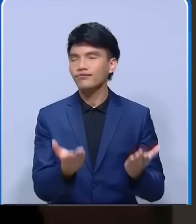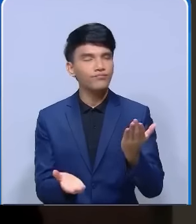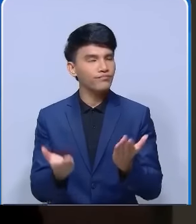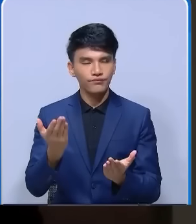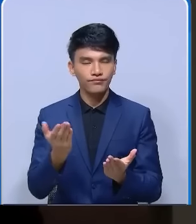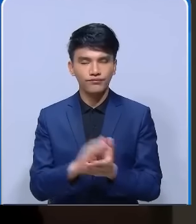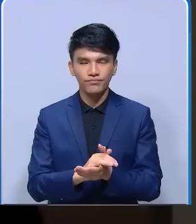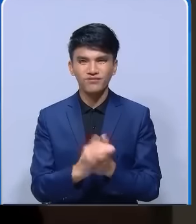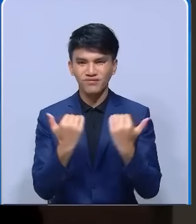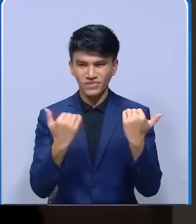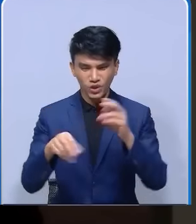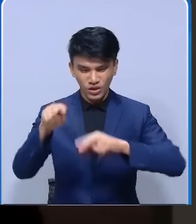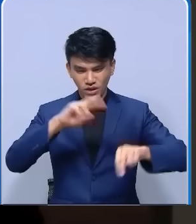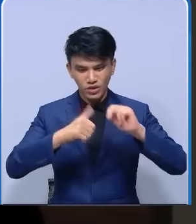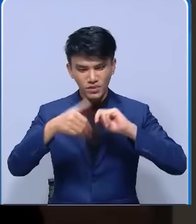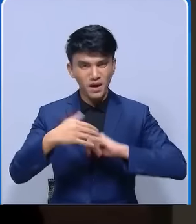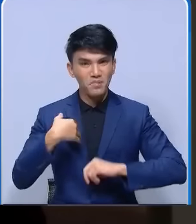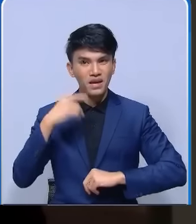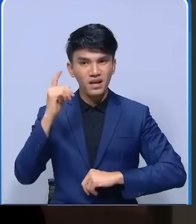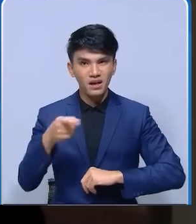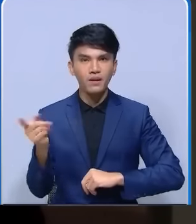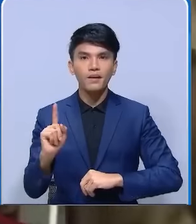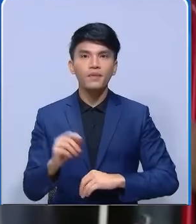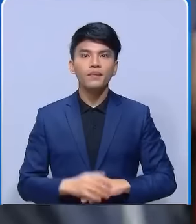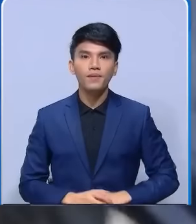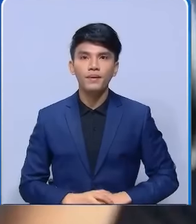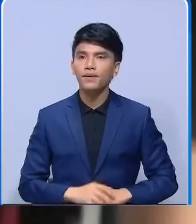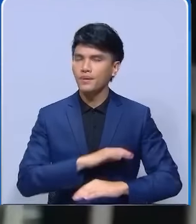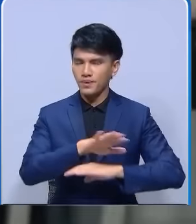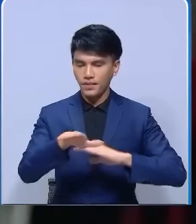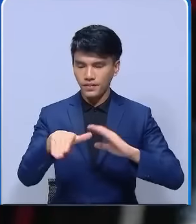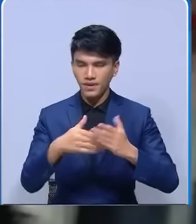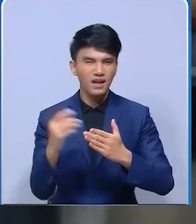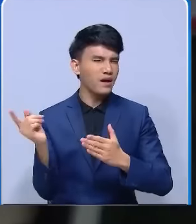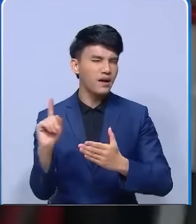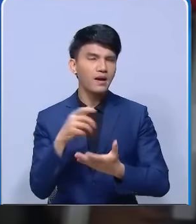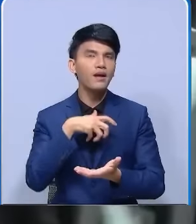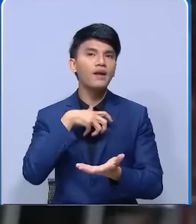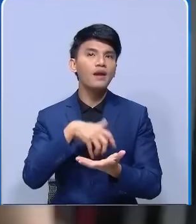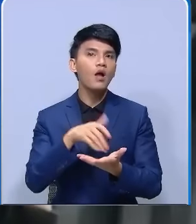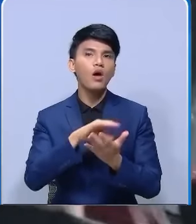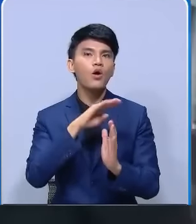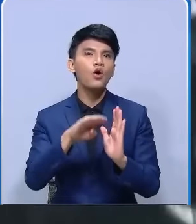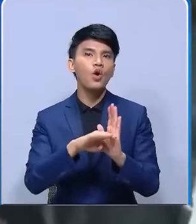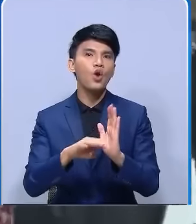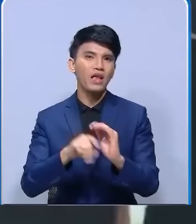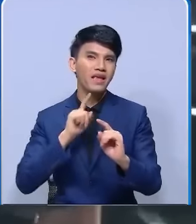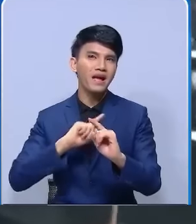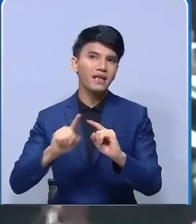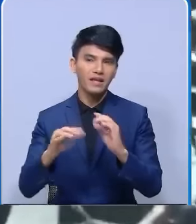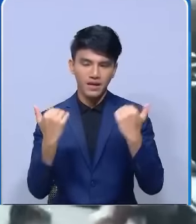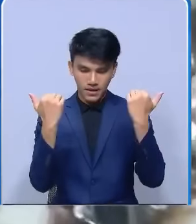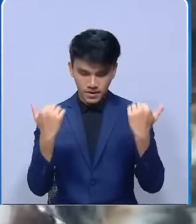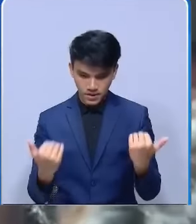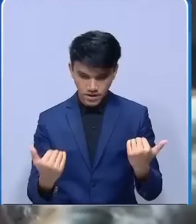นี้ก็ยังพิสูจน์ไม่ได้ว่ามีจริงหรือเปล่าแต่หลายคนก็บอกเอาแบบนี้นะไม่ว่าจะเป็นข้อมูลทางไหนเนี่ยเดี๋ยวมันต้องมี